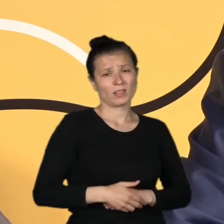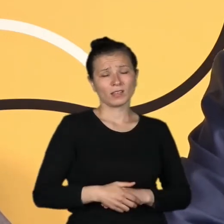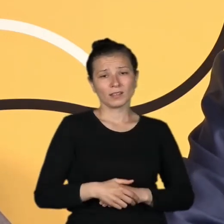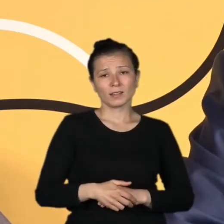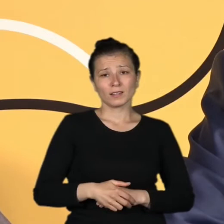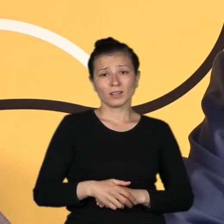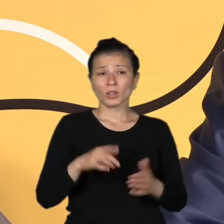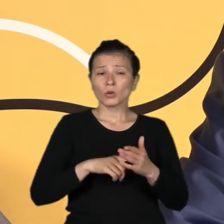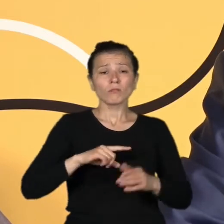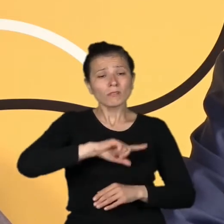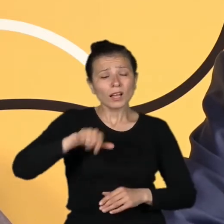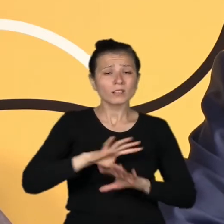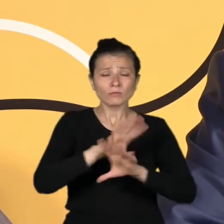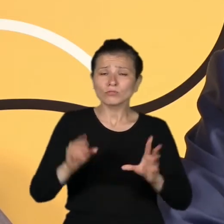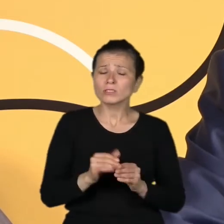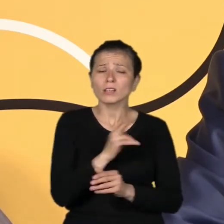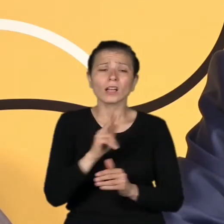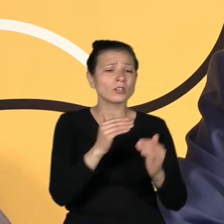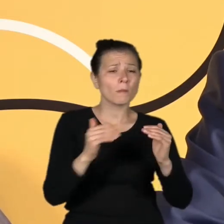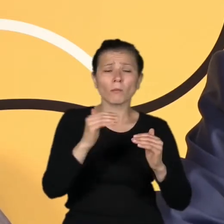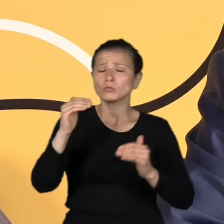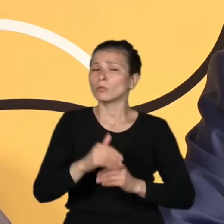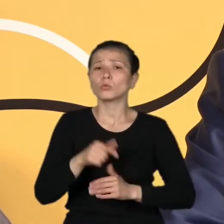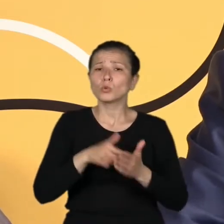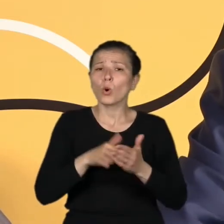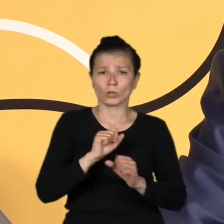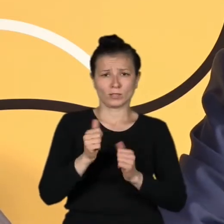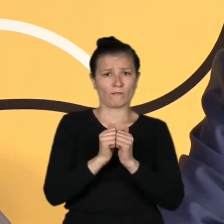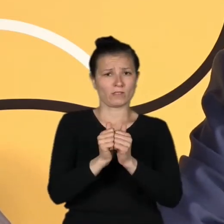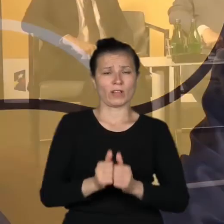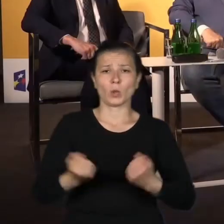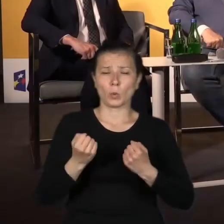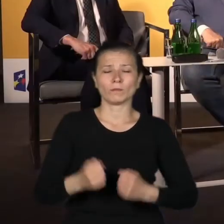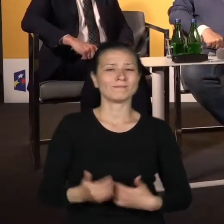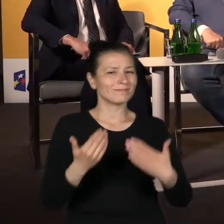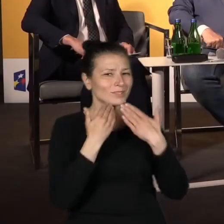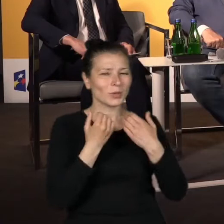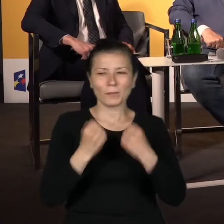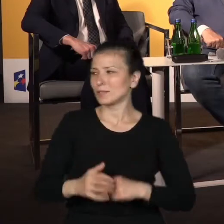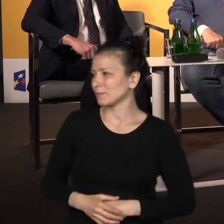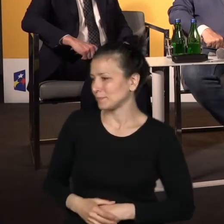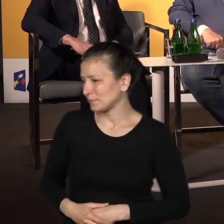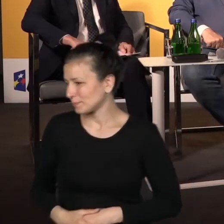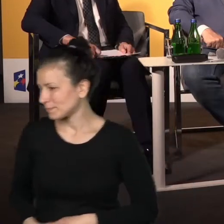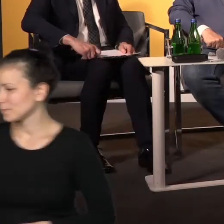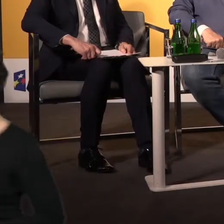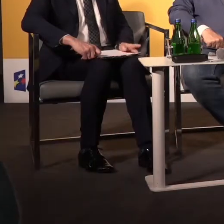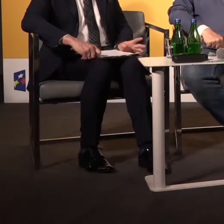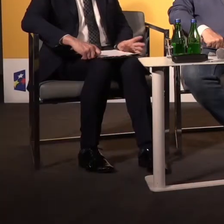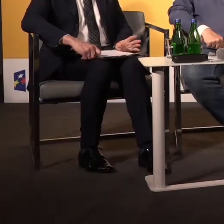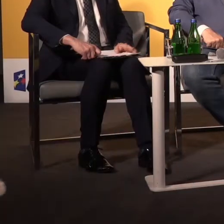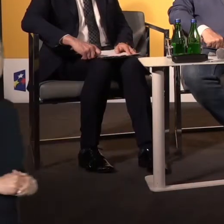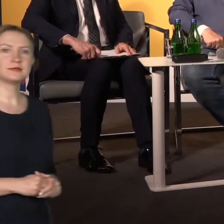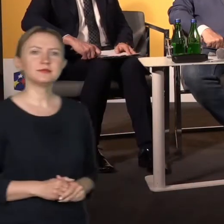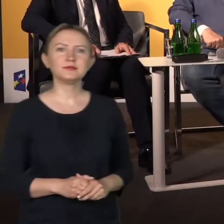powinno być dla nas wszystkich na każdym poziomie potężnym wyzwaniem. Dziękuję bardzo, panie prezydencie. Predykcja, wizja,